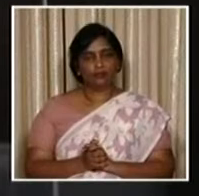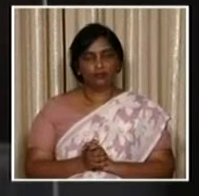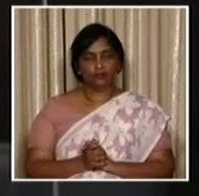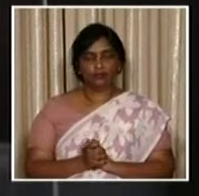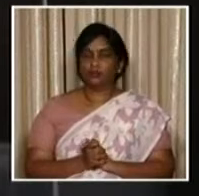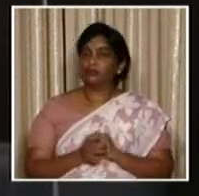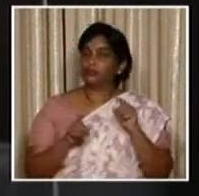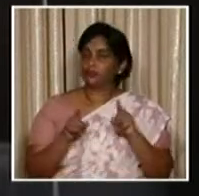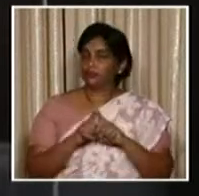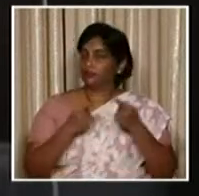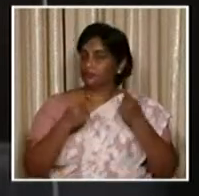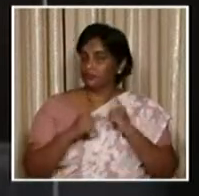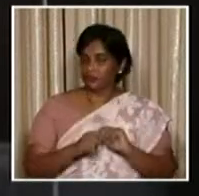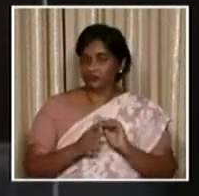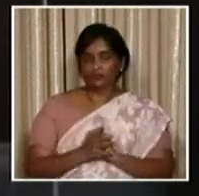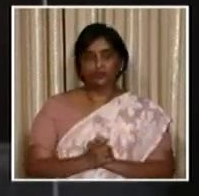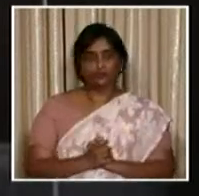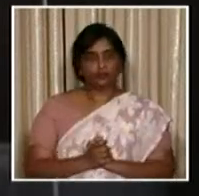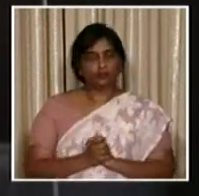Ilangata